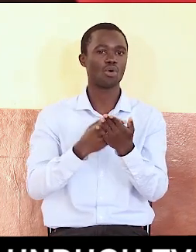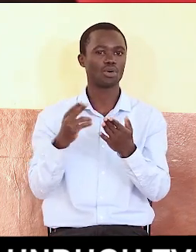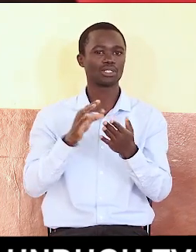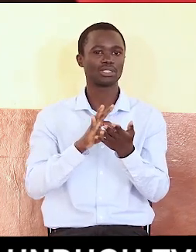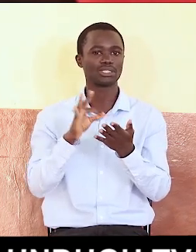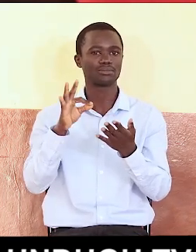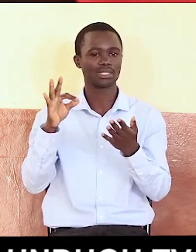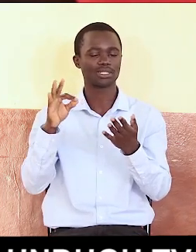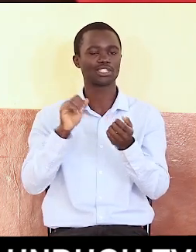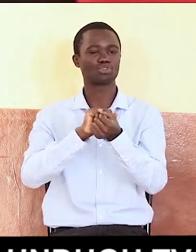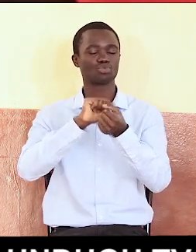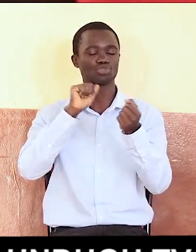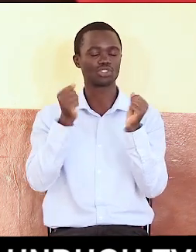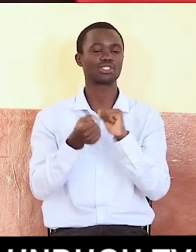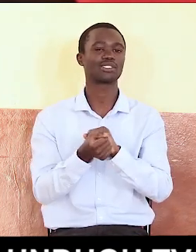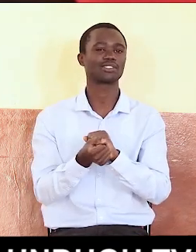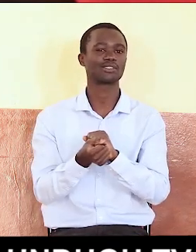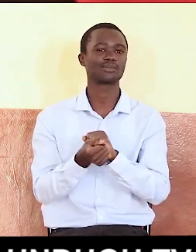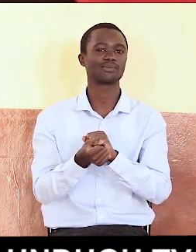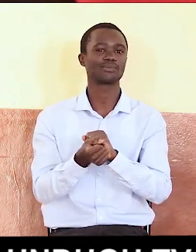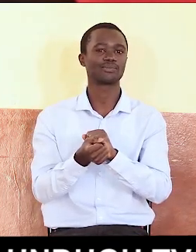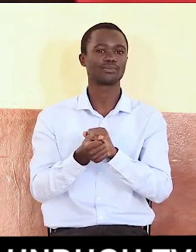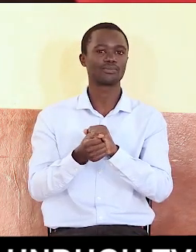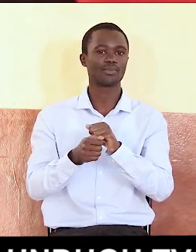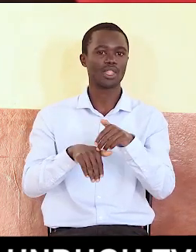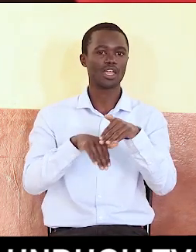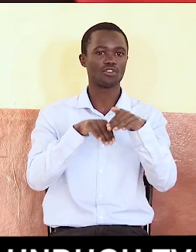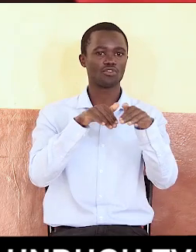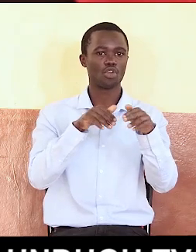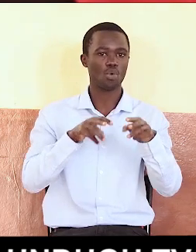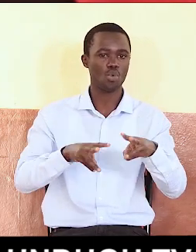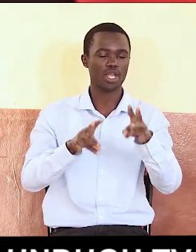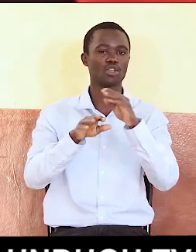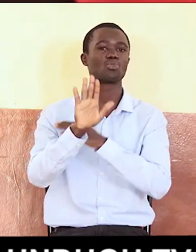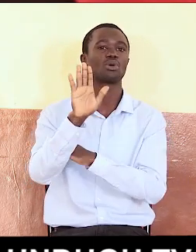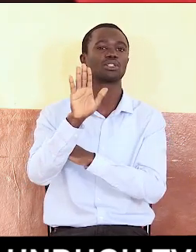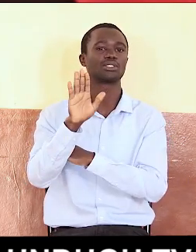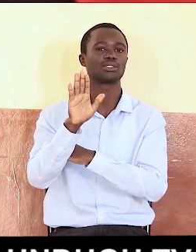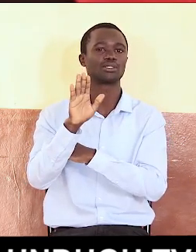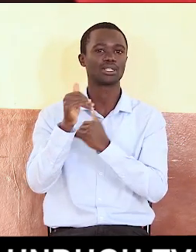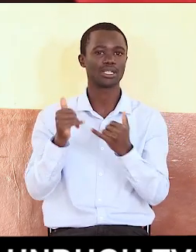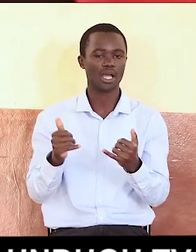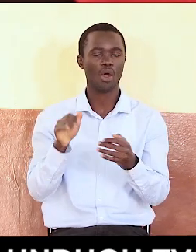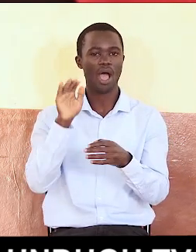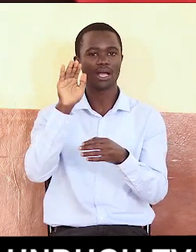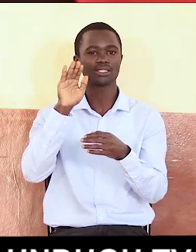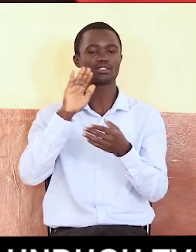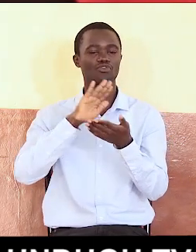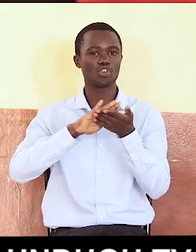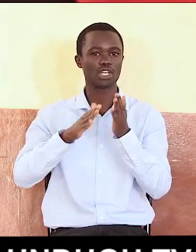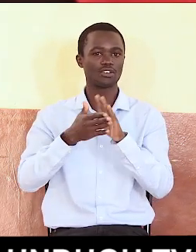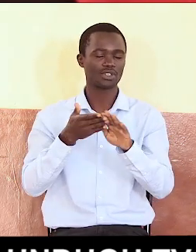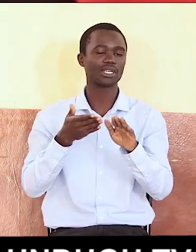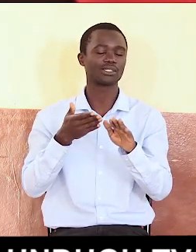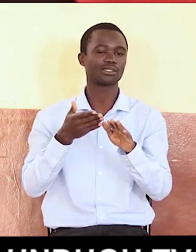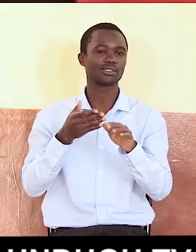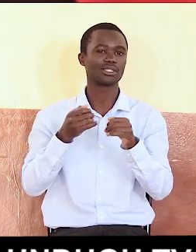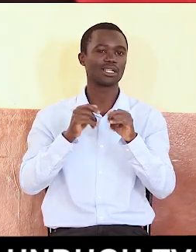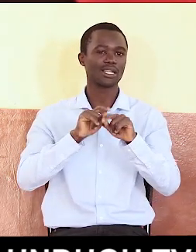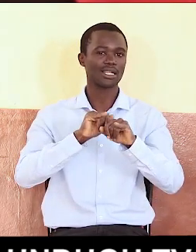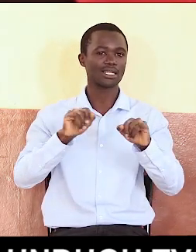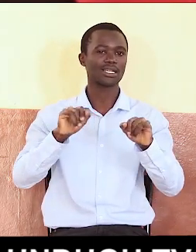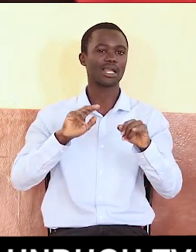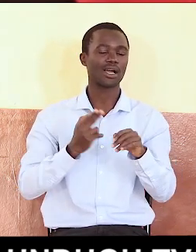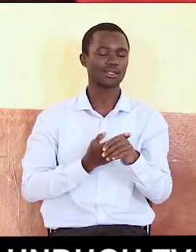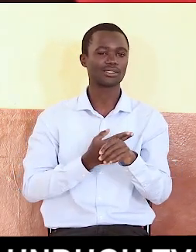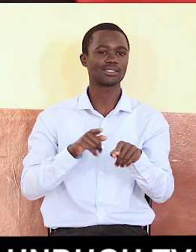tuweze kungeuka na kufuata njia zako. Tuatubu mbele zako, utusafi, twaomba